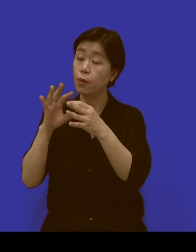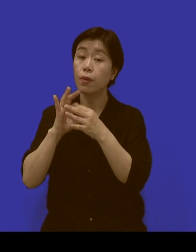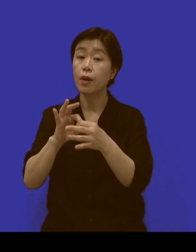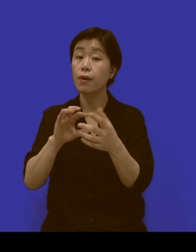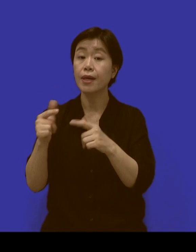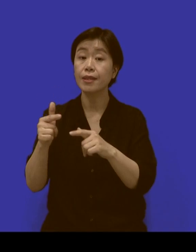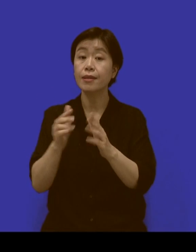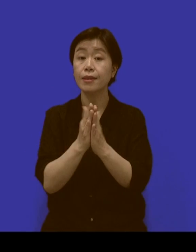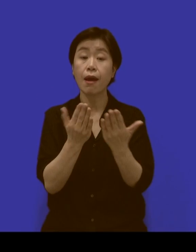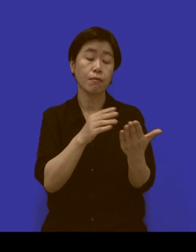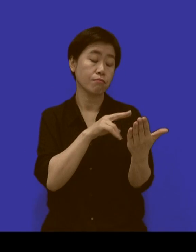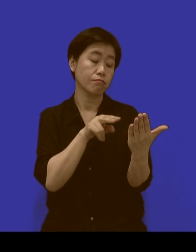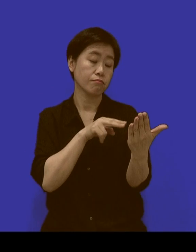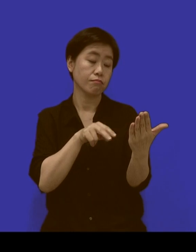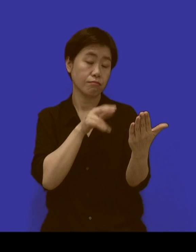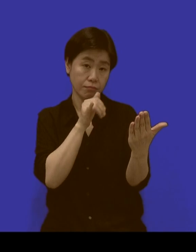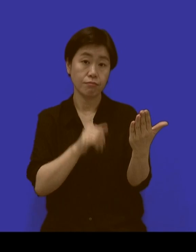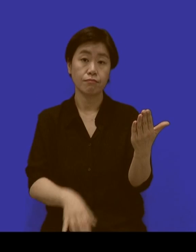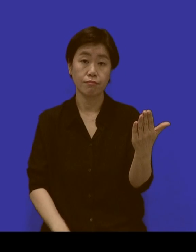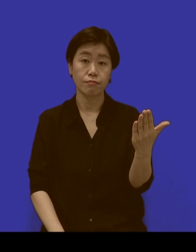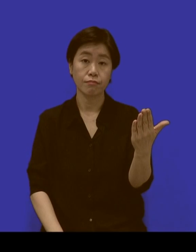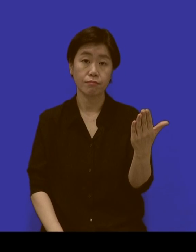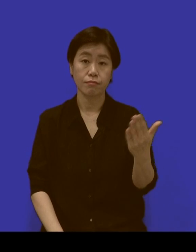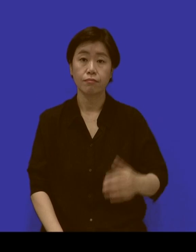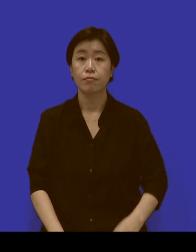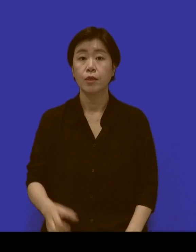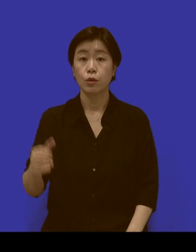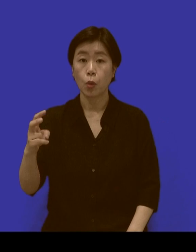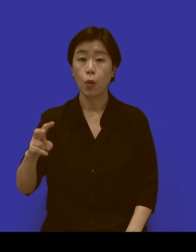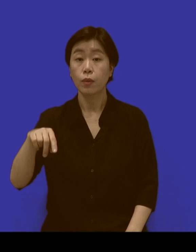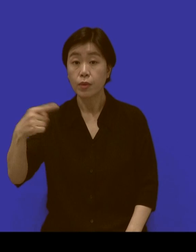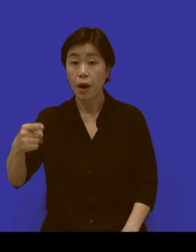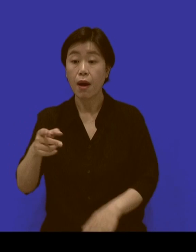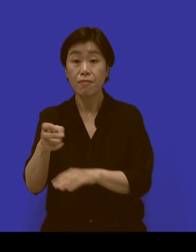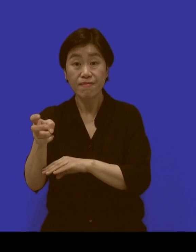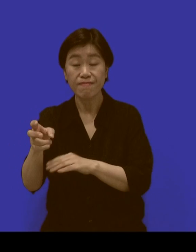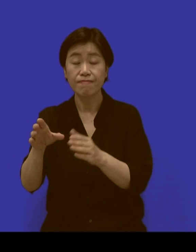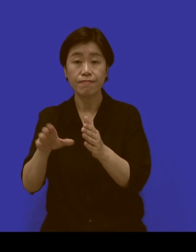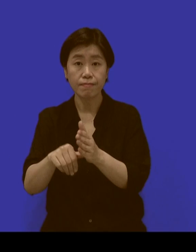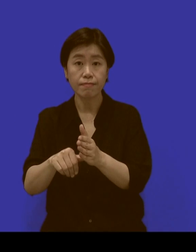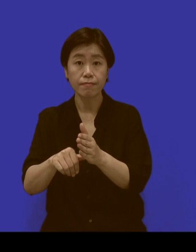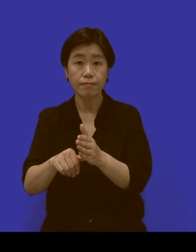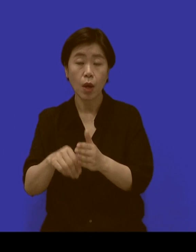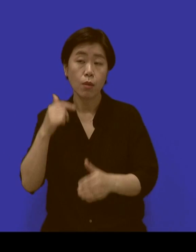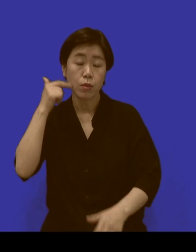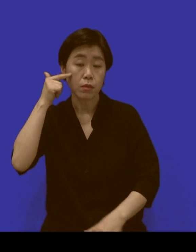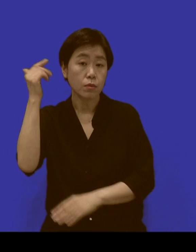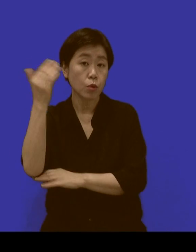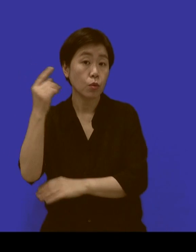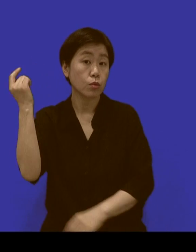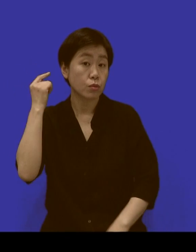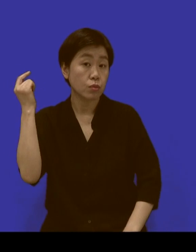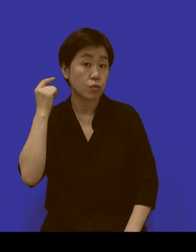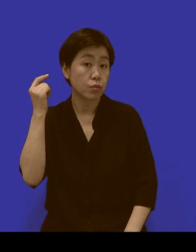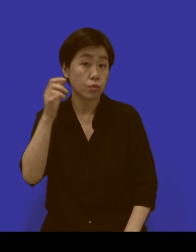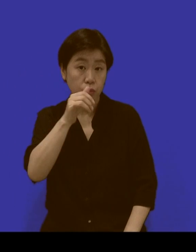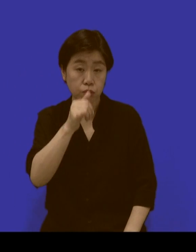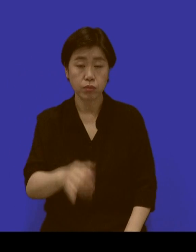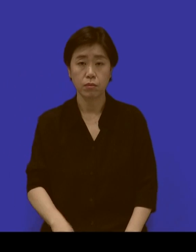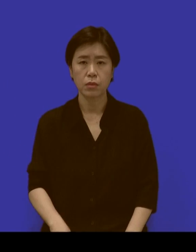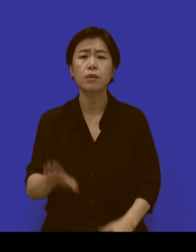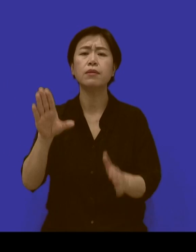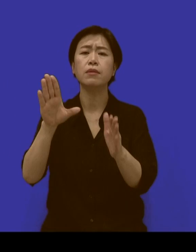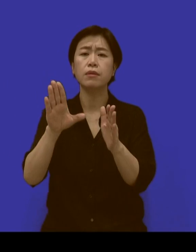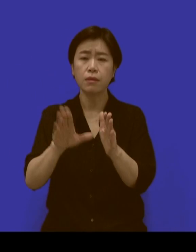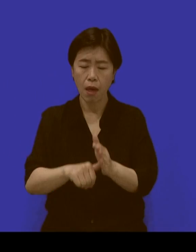접하고 또 차를 타고 갈 때는 목사님들 설교를 들으면서 그때 많은 날을 눈물로 보냈던 것